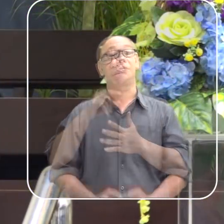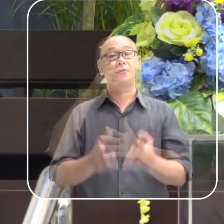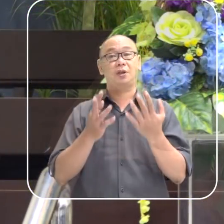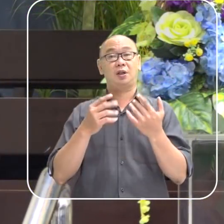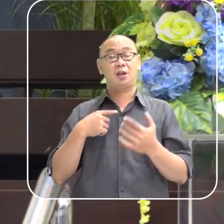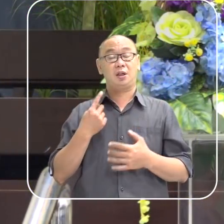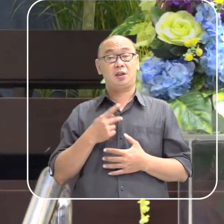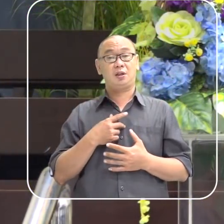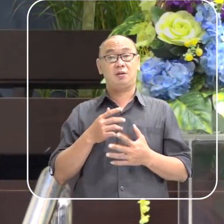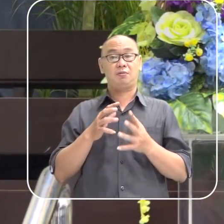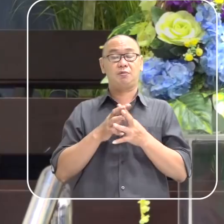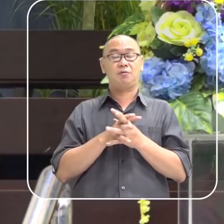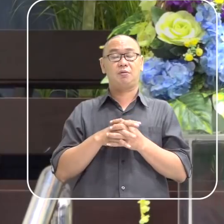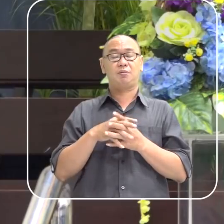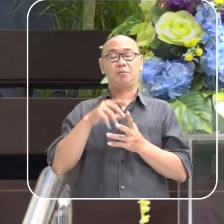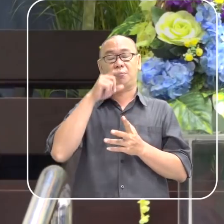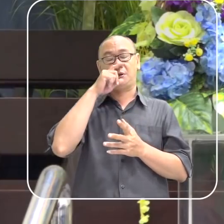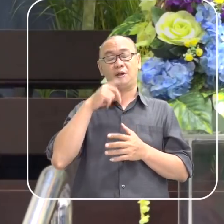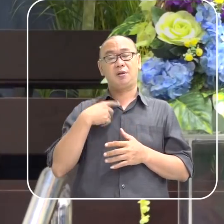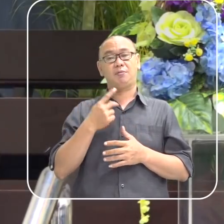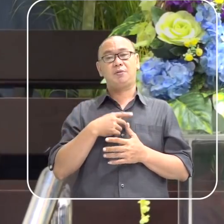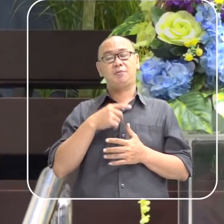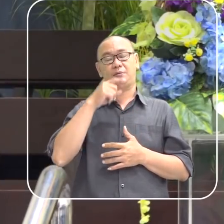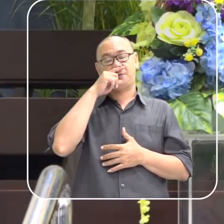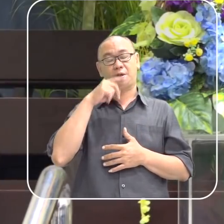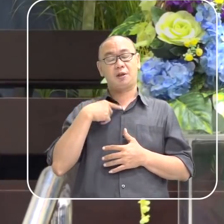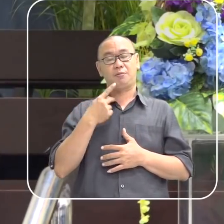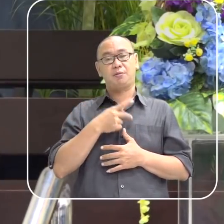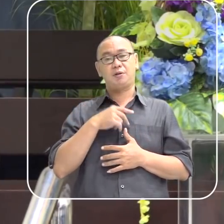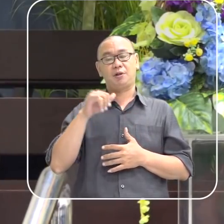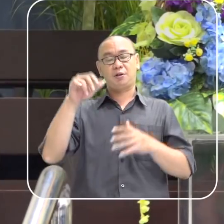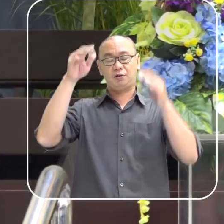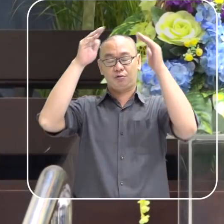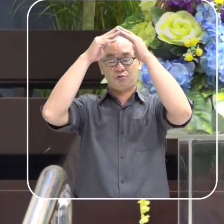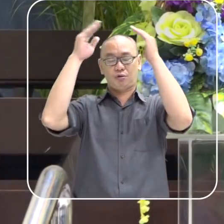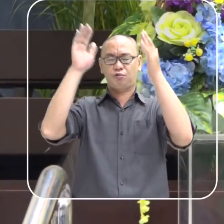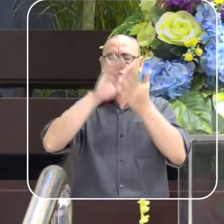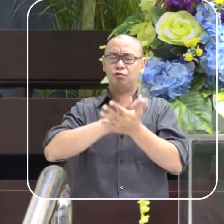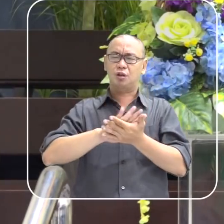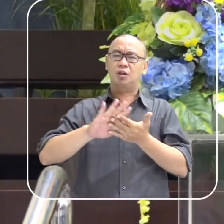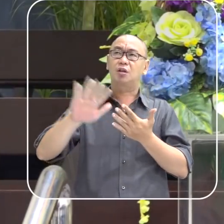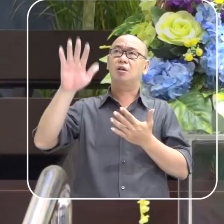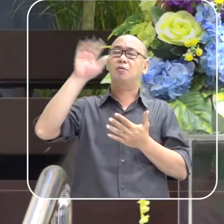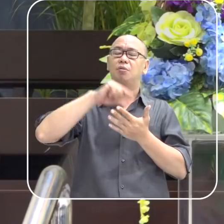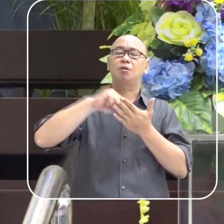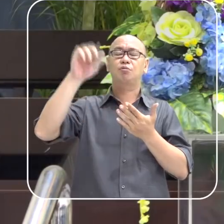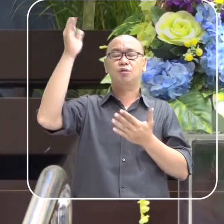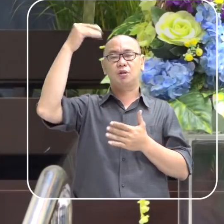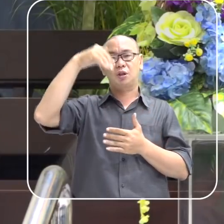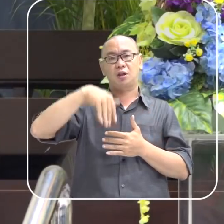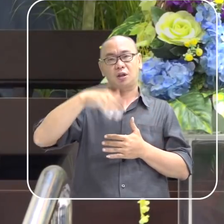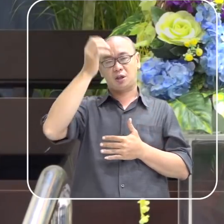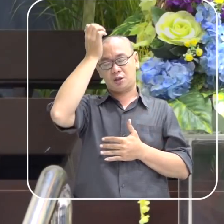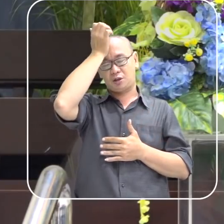Marilah kita menaikkan doa Bapa kami. Bapa kami yang ada di surga, dikuduskanlah nama-Mu, datanglah